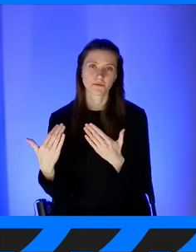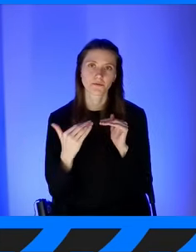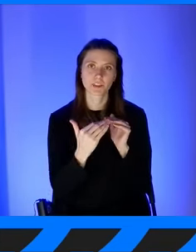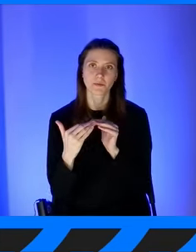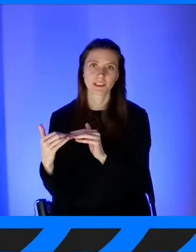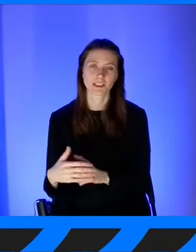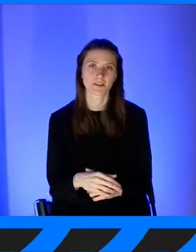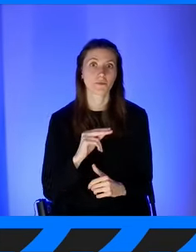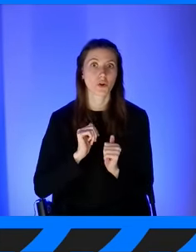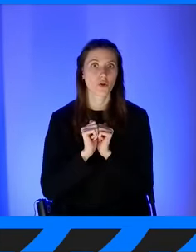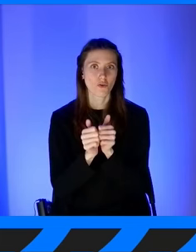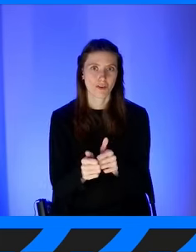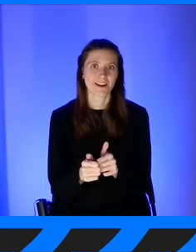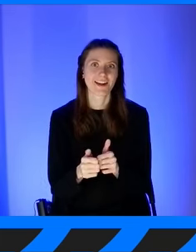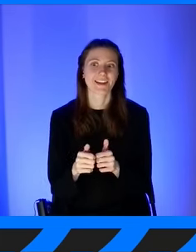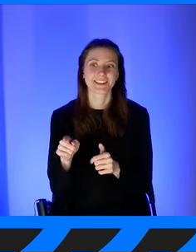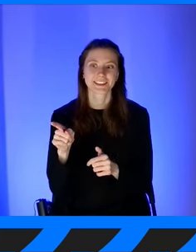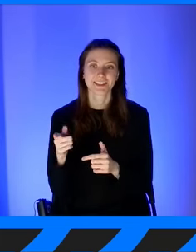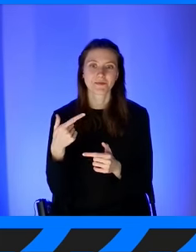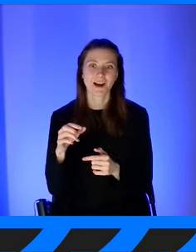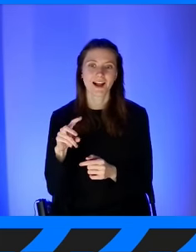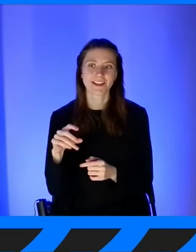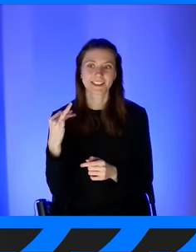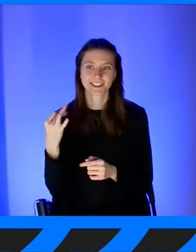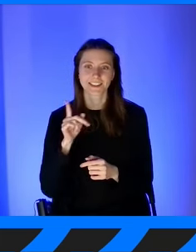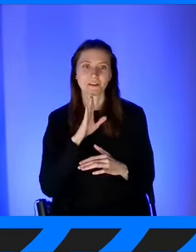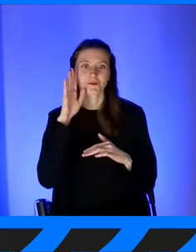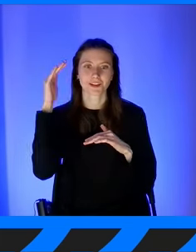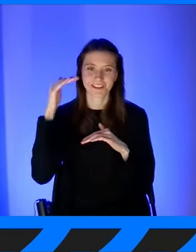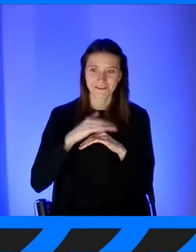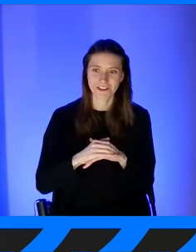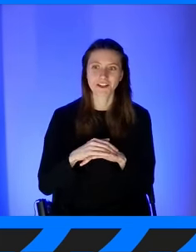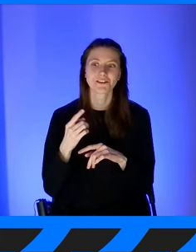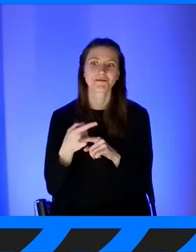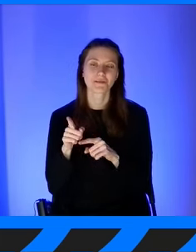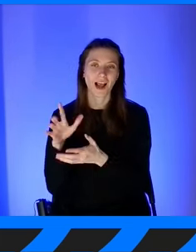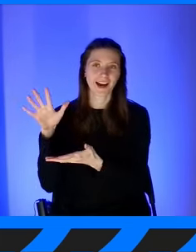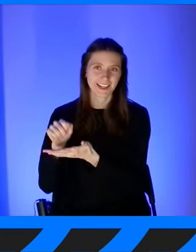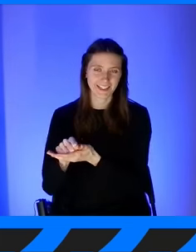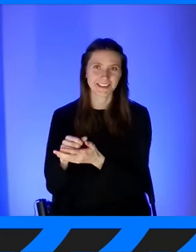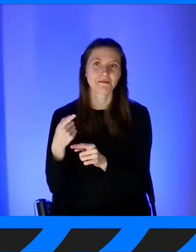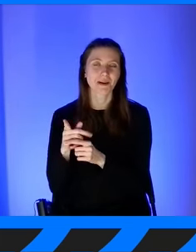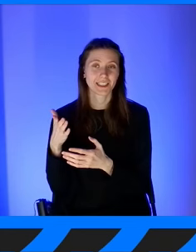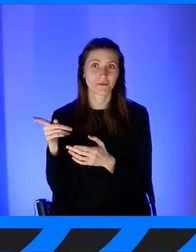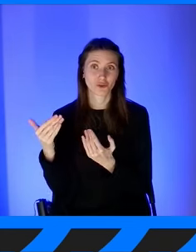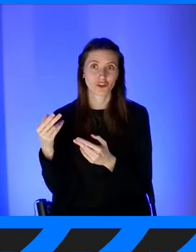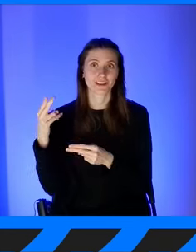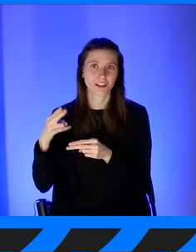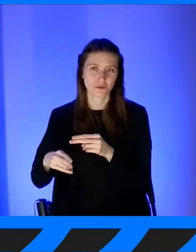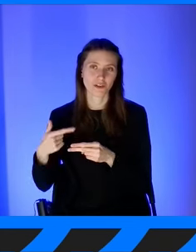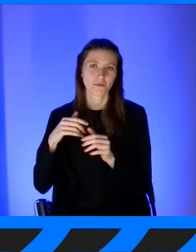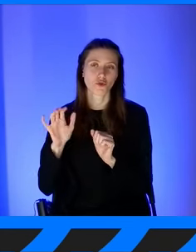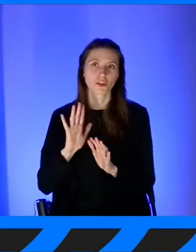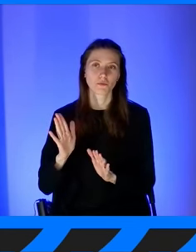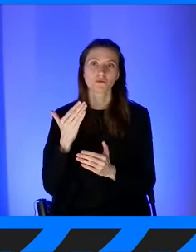просто напомню что Мы арендовали Алексея на весь день поэтому вы можете его прожечь открытыми темами Вот такими которые занимают